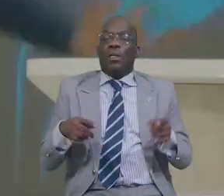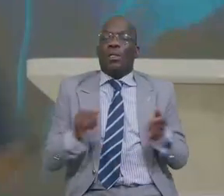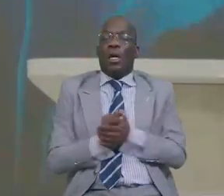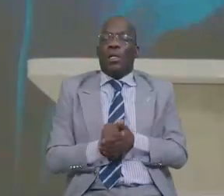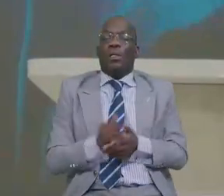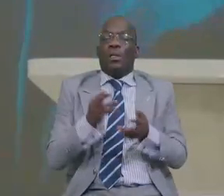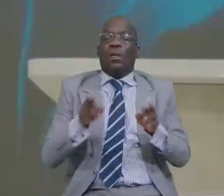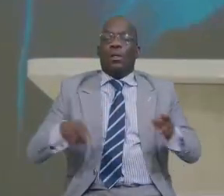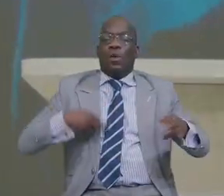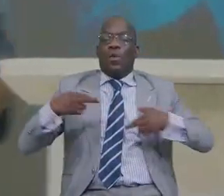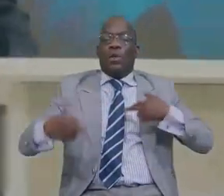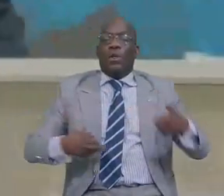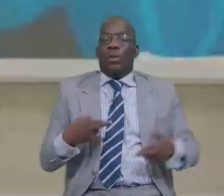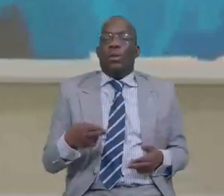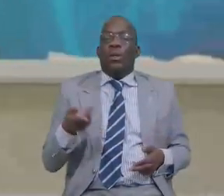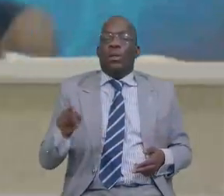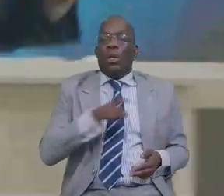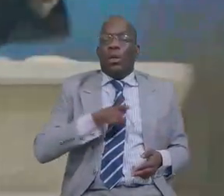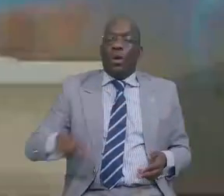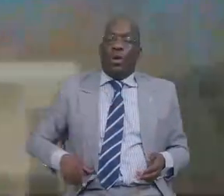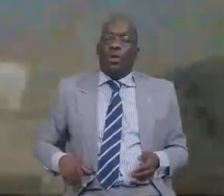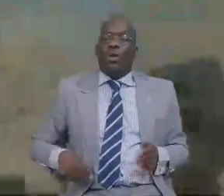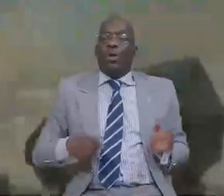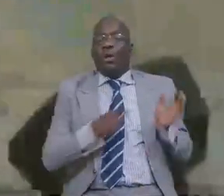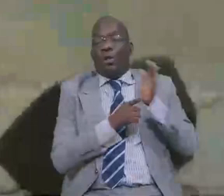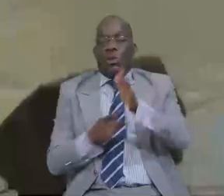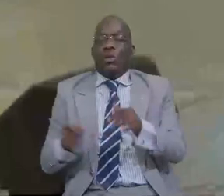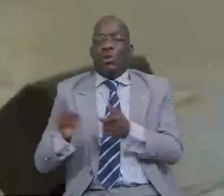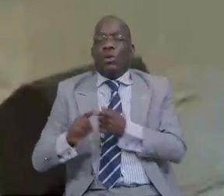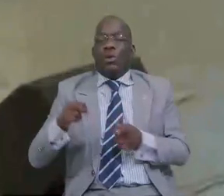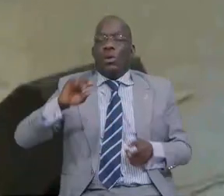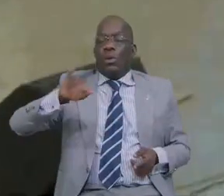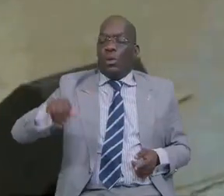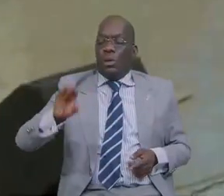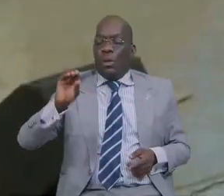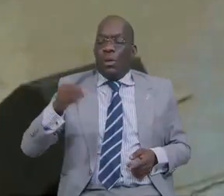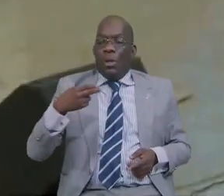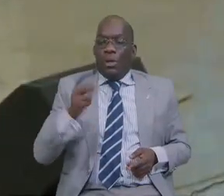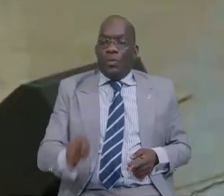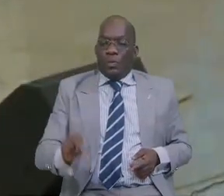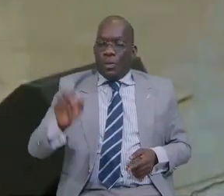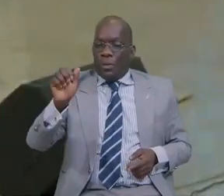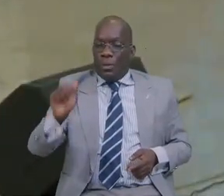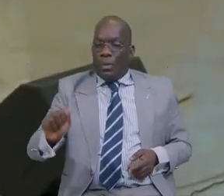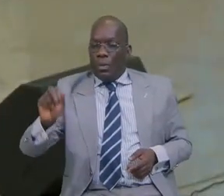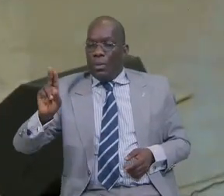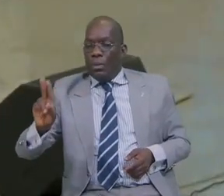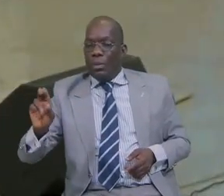Dieu était en Christ. Comme la révélation que Dieu a donnée à John Austin, qui est maintenant allé à la